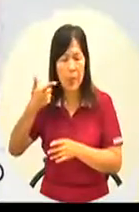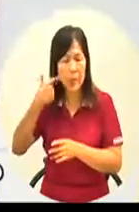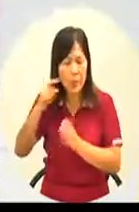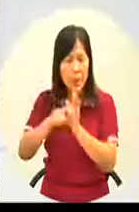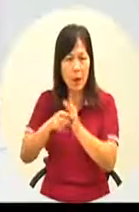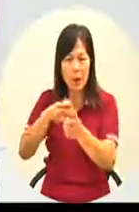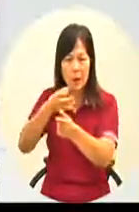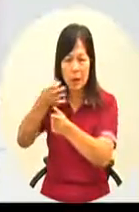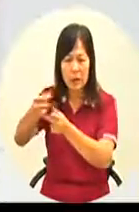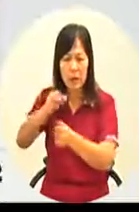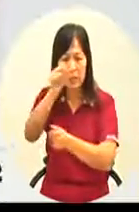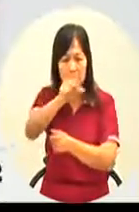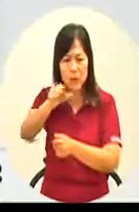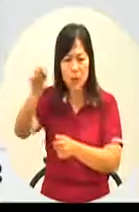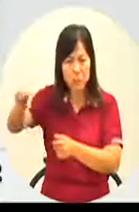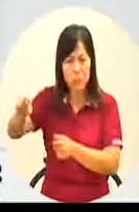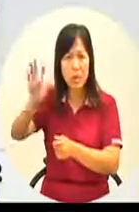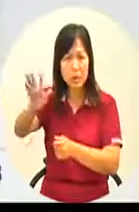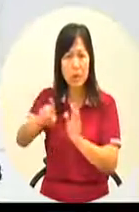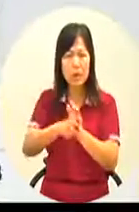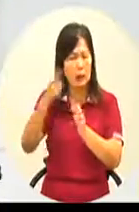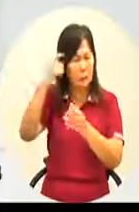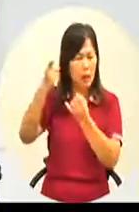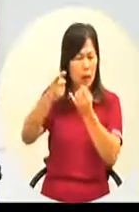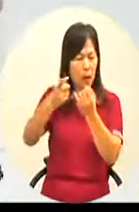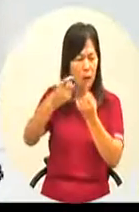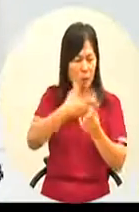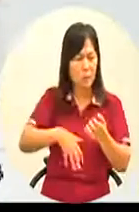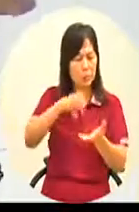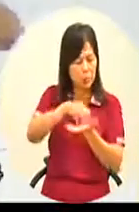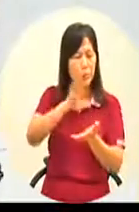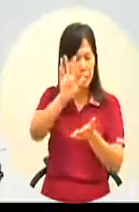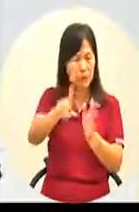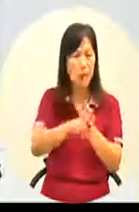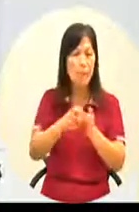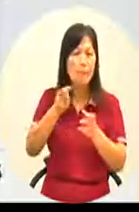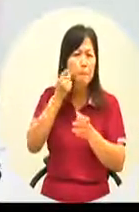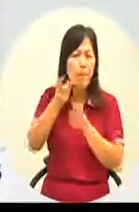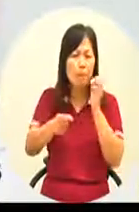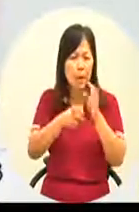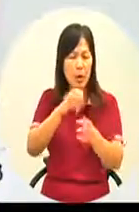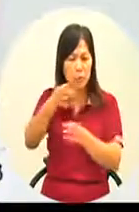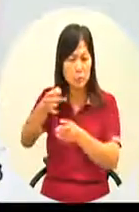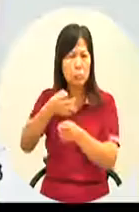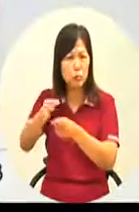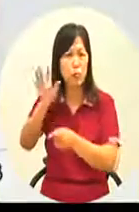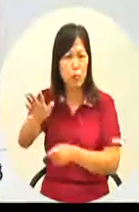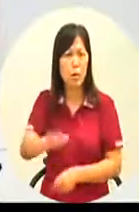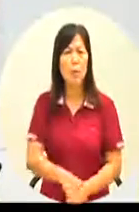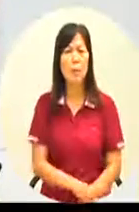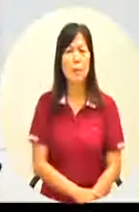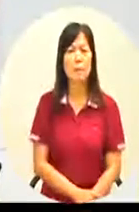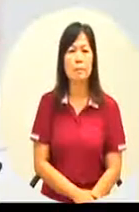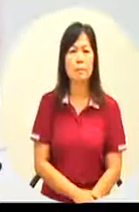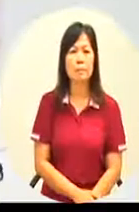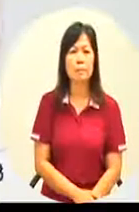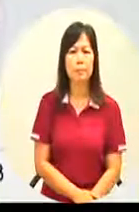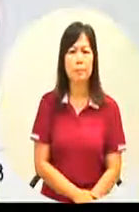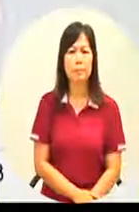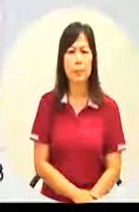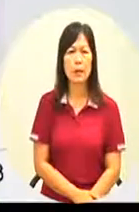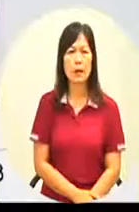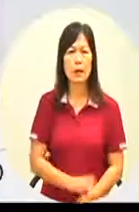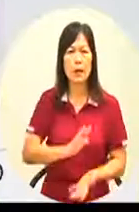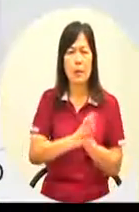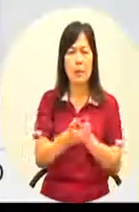个人5000块。我就为了要取得身份证，我每个月都寄钱。结果我一个安尼红个拖伊，